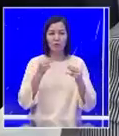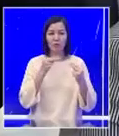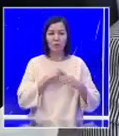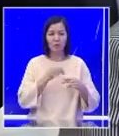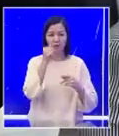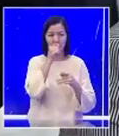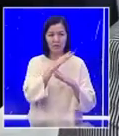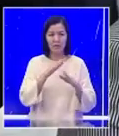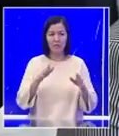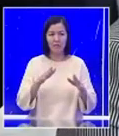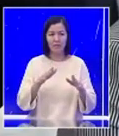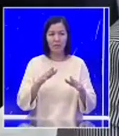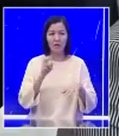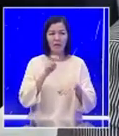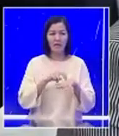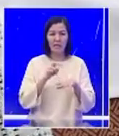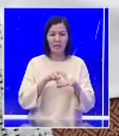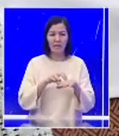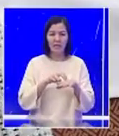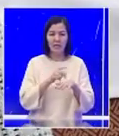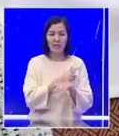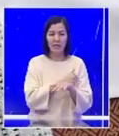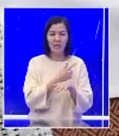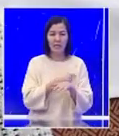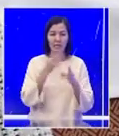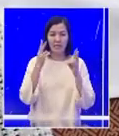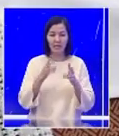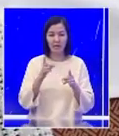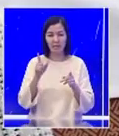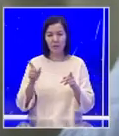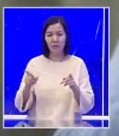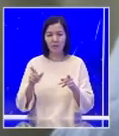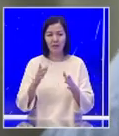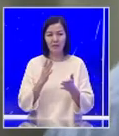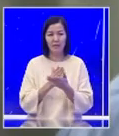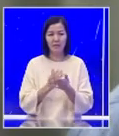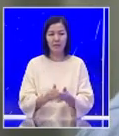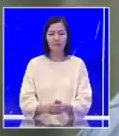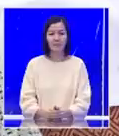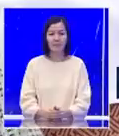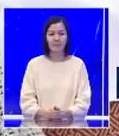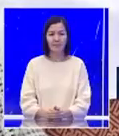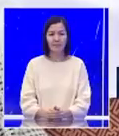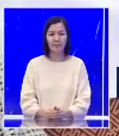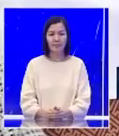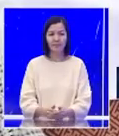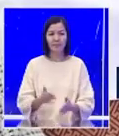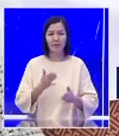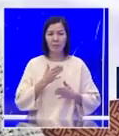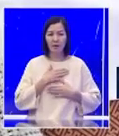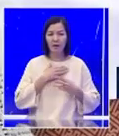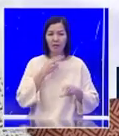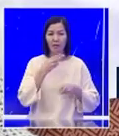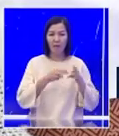жарамсыз отыр. Ол аққалаттылардың қателігінен зардап шеккен бір ғана азамат емес. Мен маған жасаған операциясы дұрыс